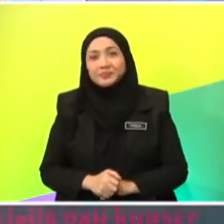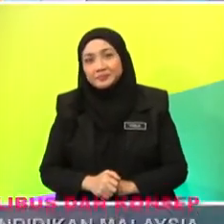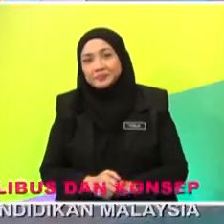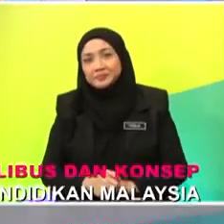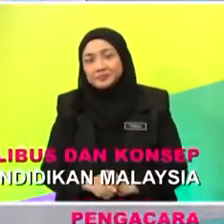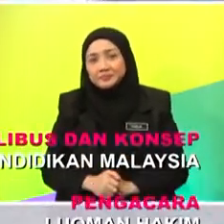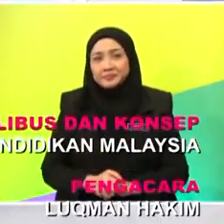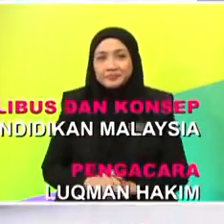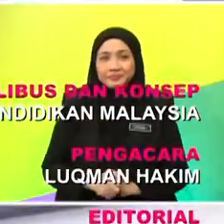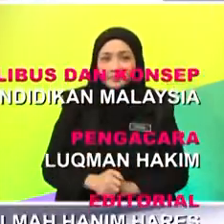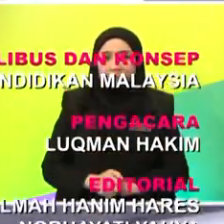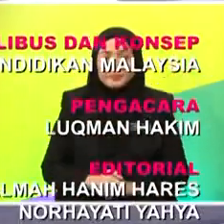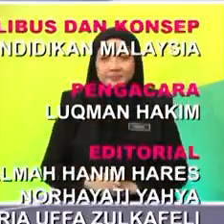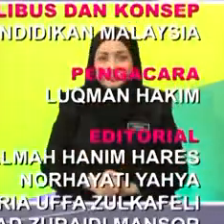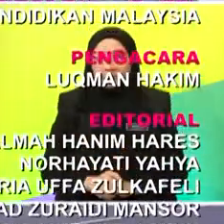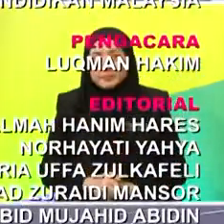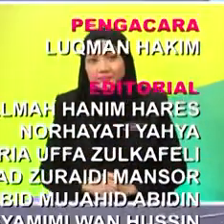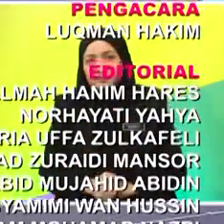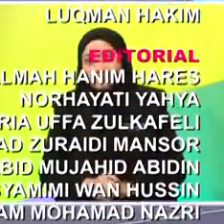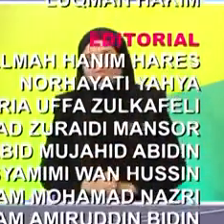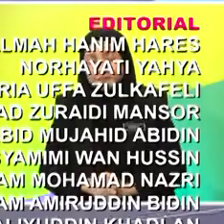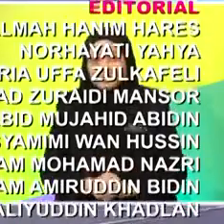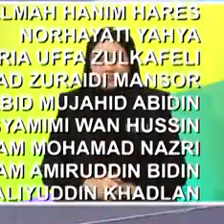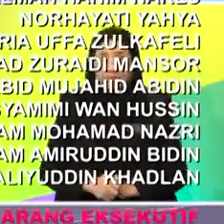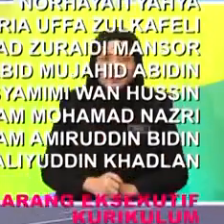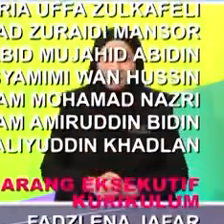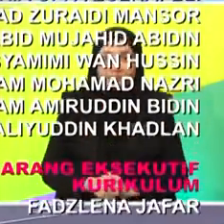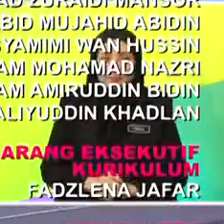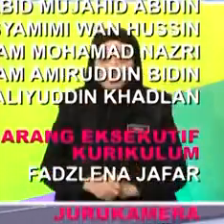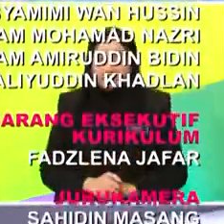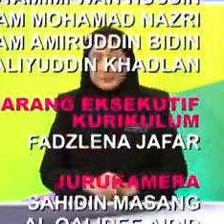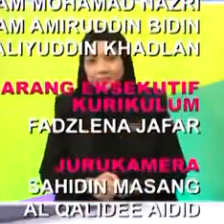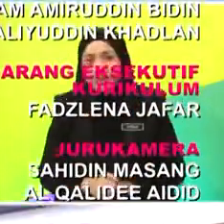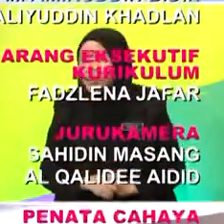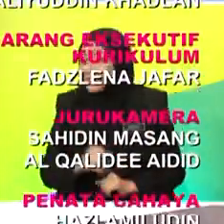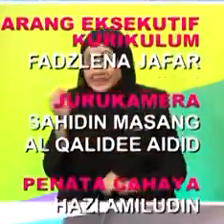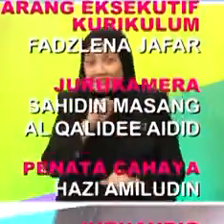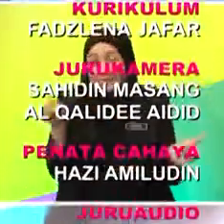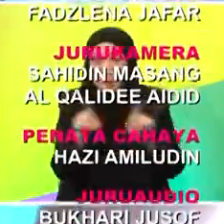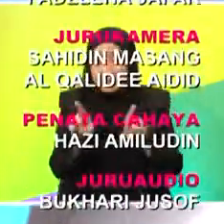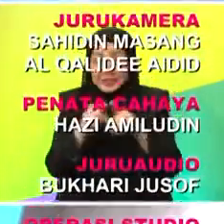Hai Jessie J = CD Nih